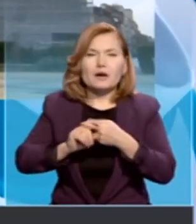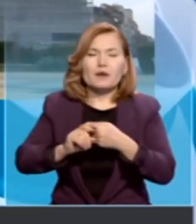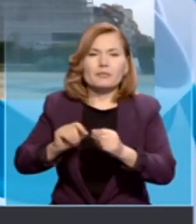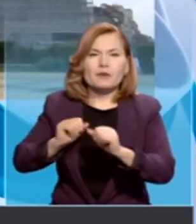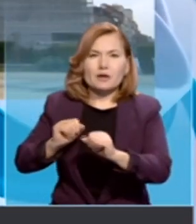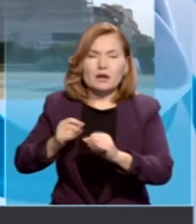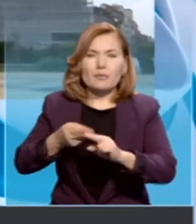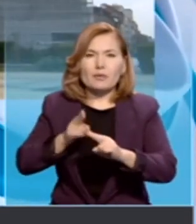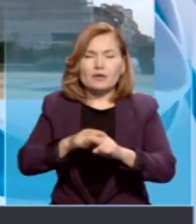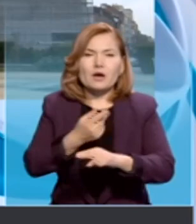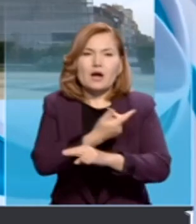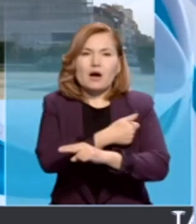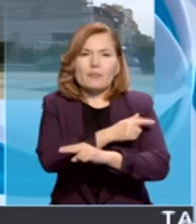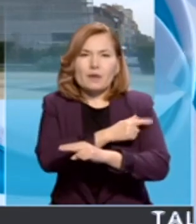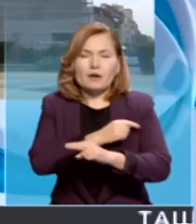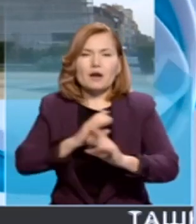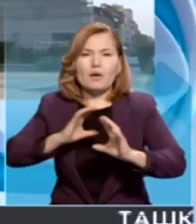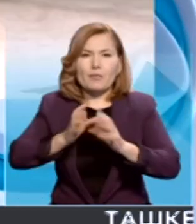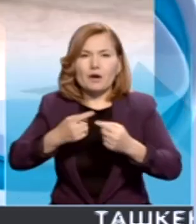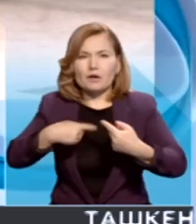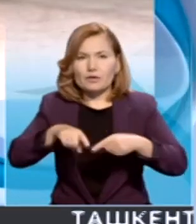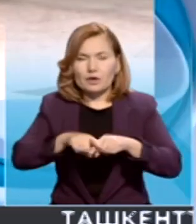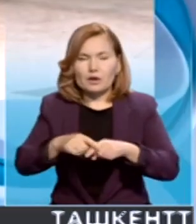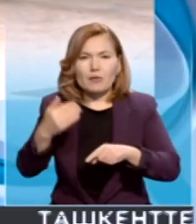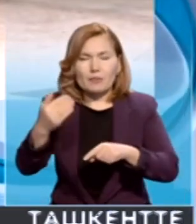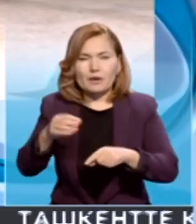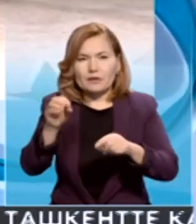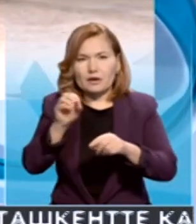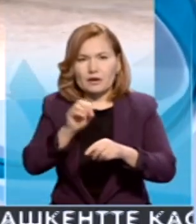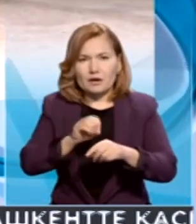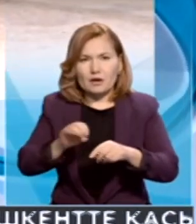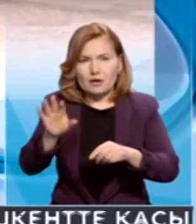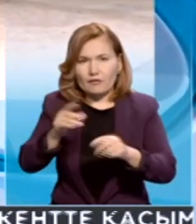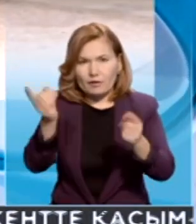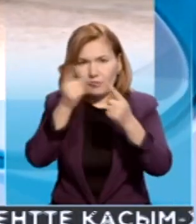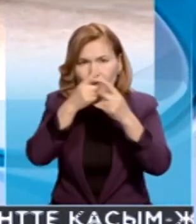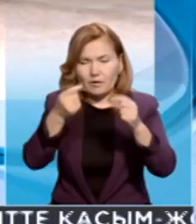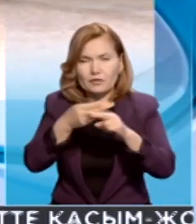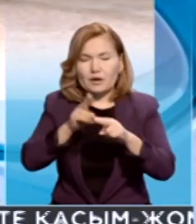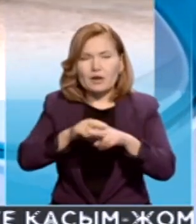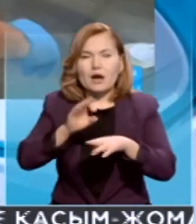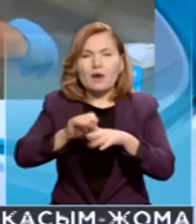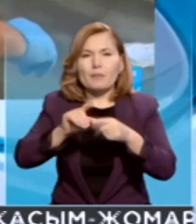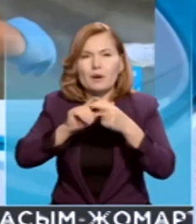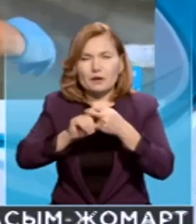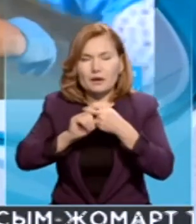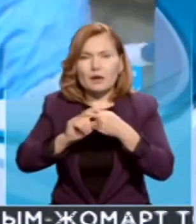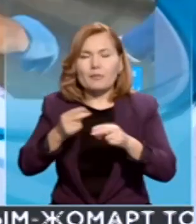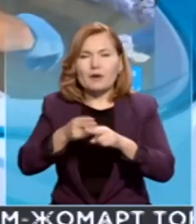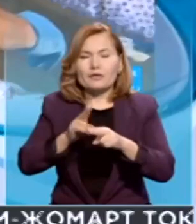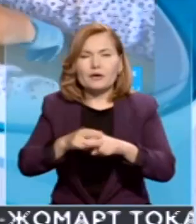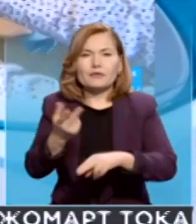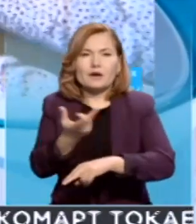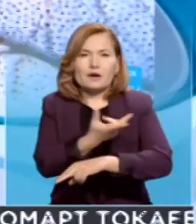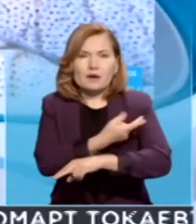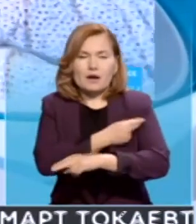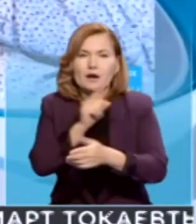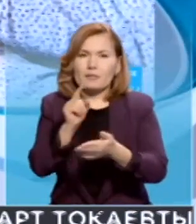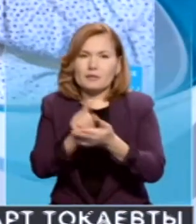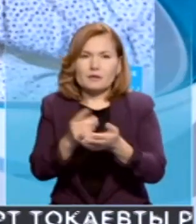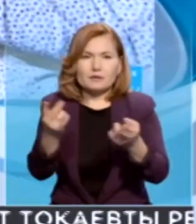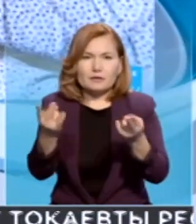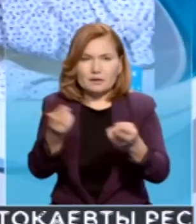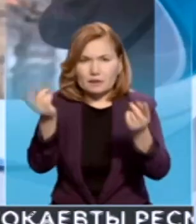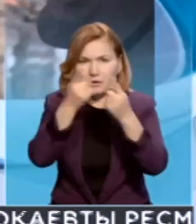үшін дүниежүзілік денсаулық сақтау ұйымының Еуропалық бюросының басшылары халыққа тұмауға қарсы, ковидке қарсы екпе салдыртуға